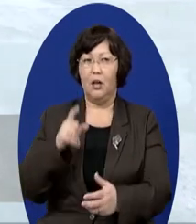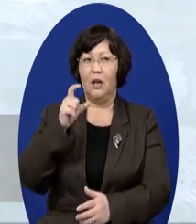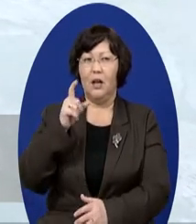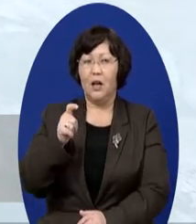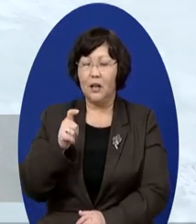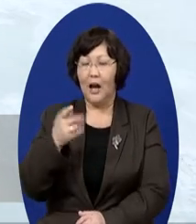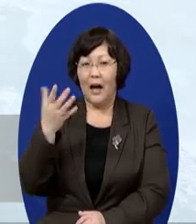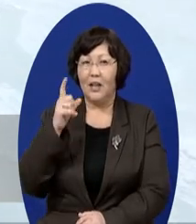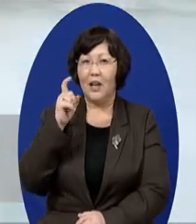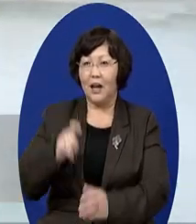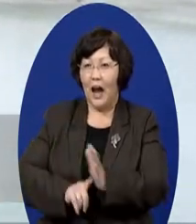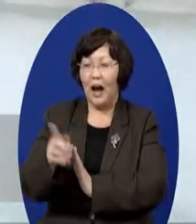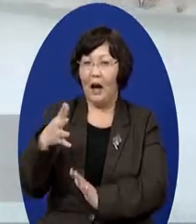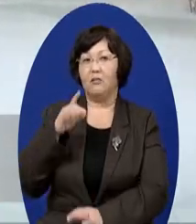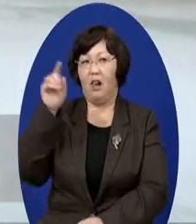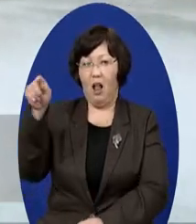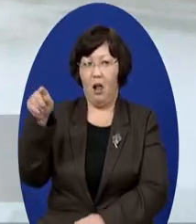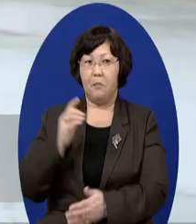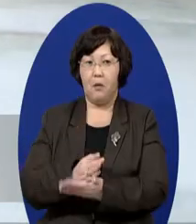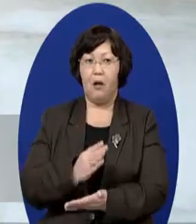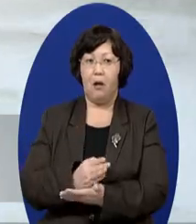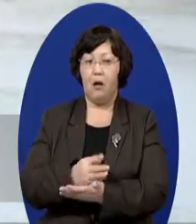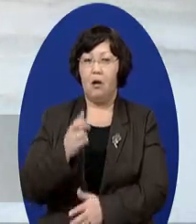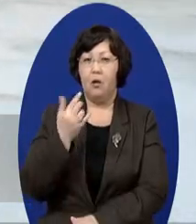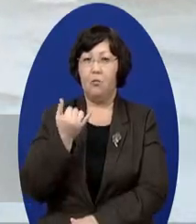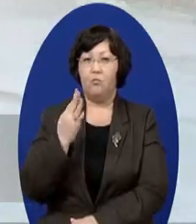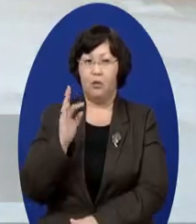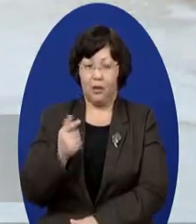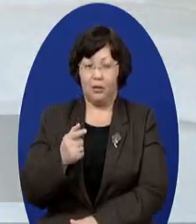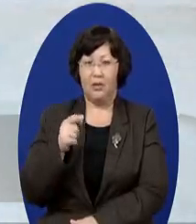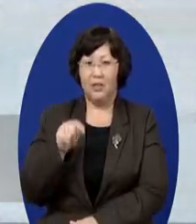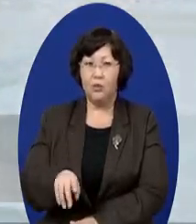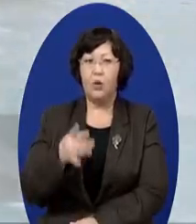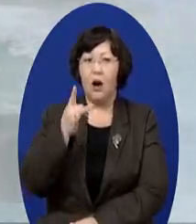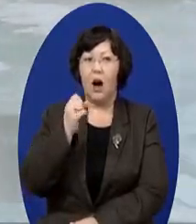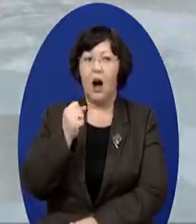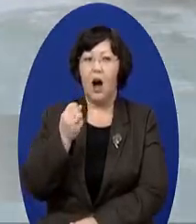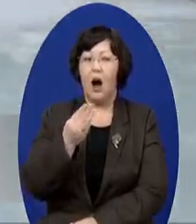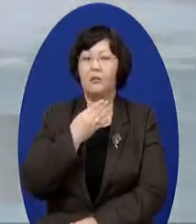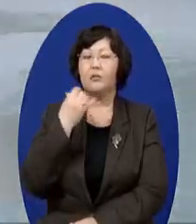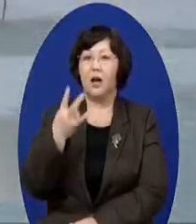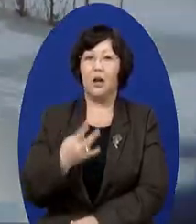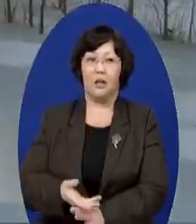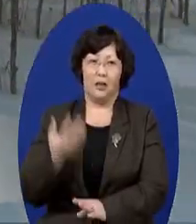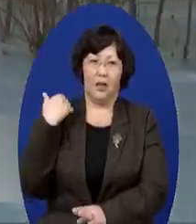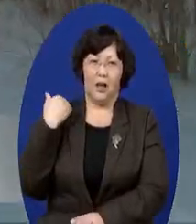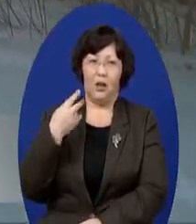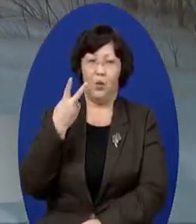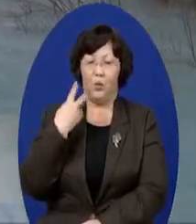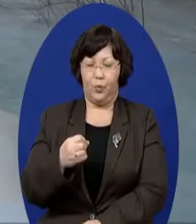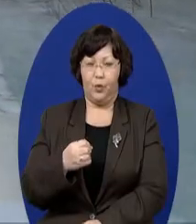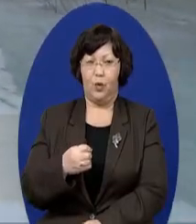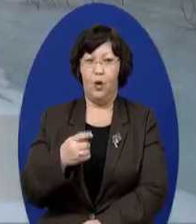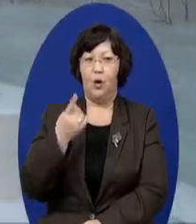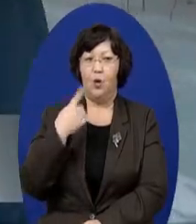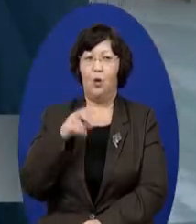юм уу? Тэр дээр байгаа. Их сайхан болов. Энэ булгын энэ ч одоо аршаа байхгүй юу? Дээр үйл. Одоо хөлсөний юм шүү мө.